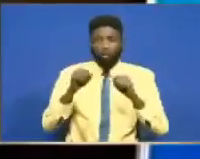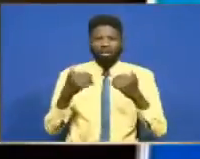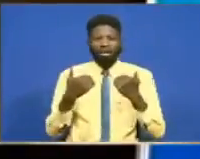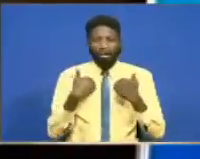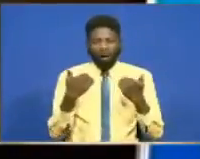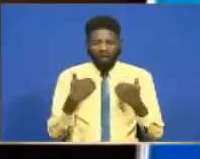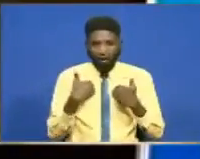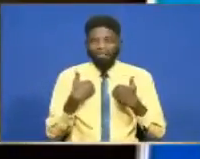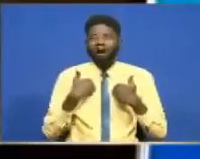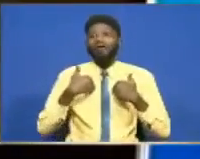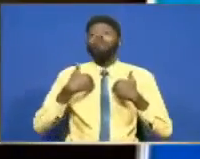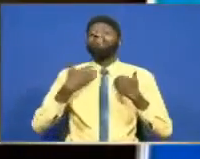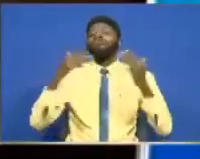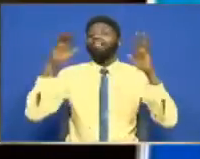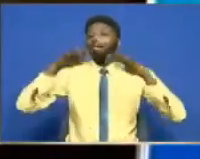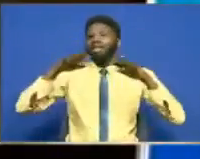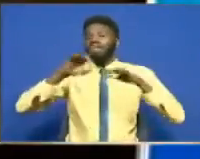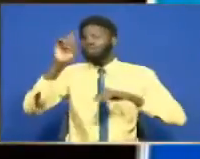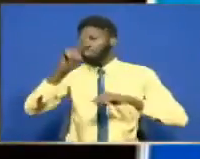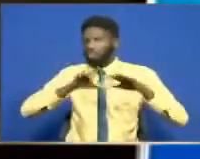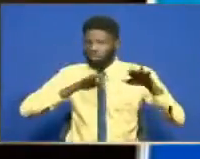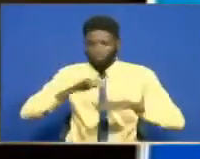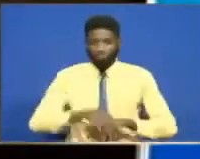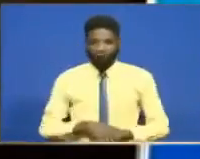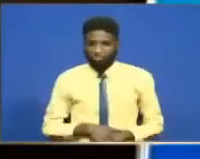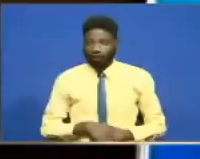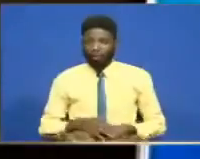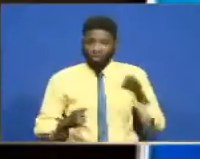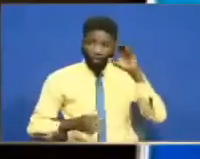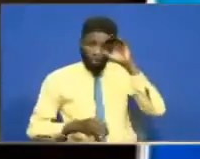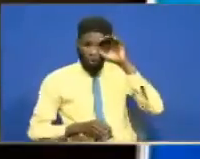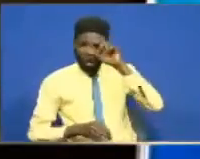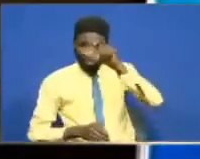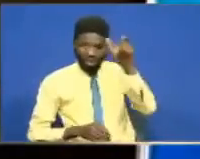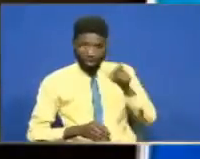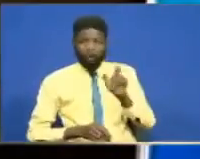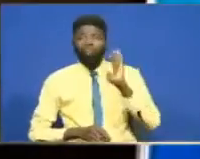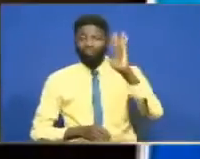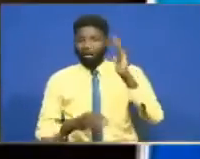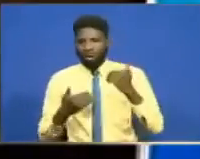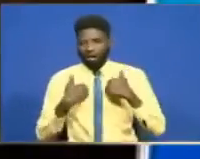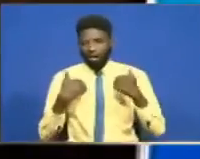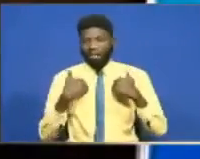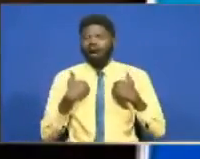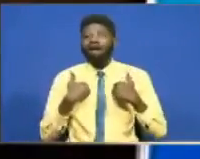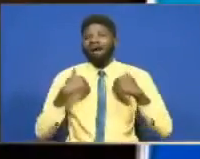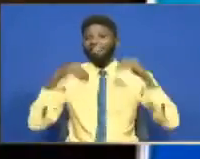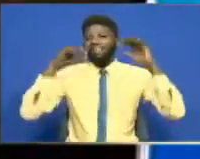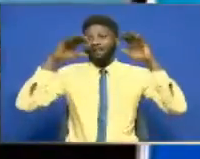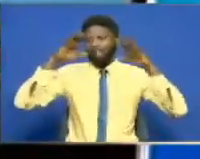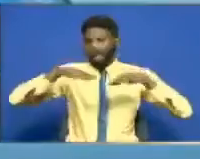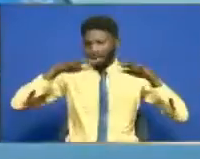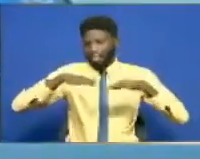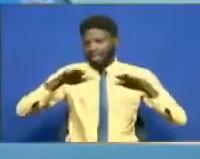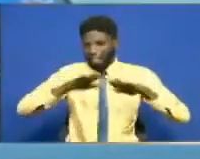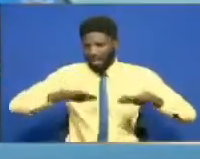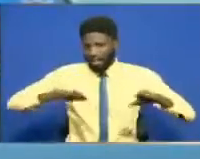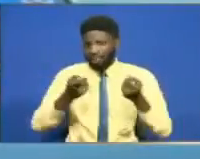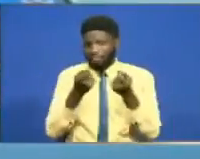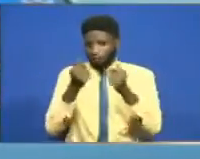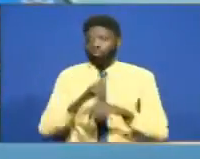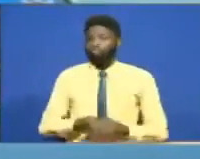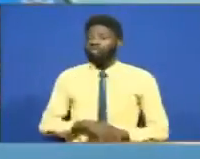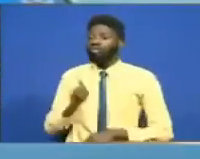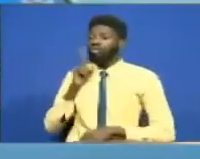ngurumo za radi leo usiku. Mwambao wa pwani kuna tarajiwa kuna rasharasha za mvua katika sehemu chache. Na kesho asubuhi ni